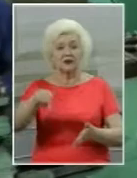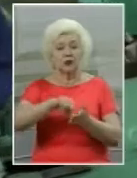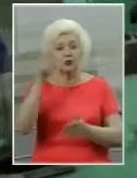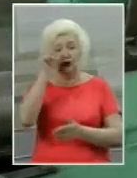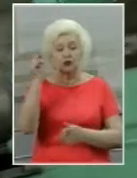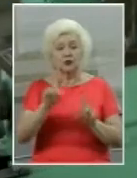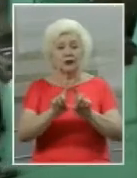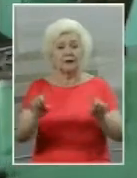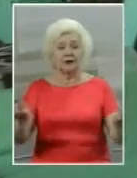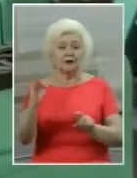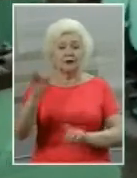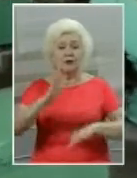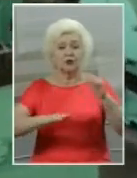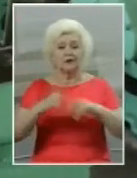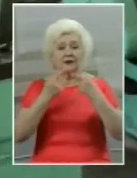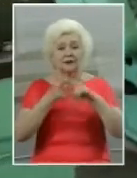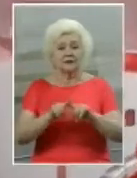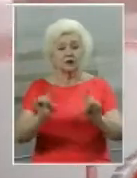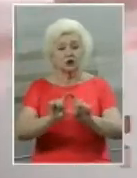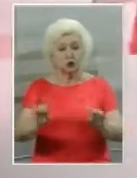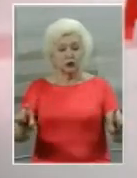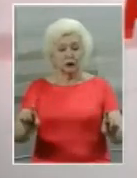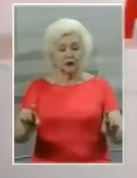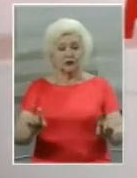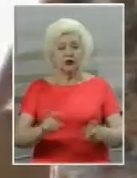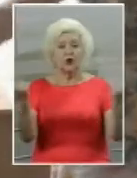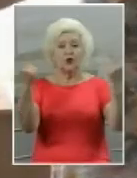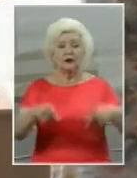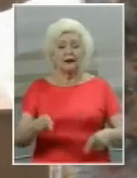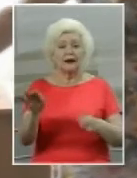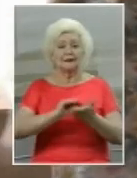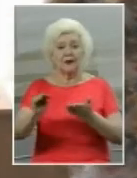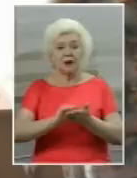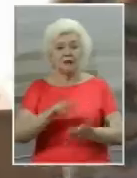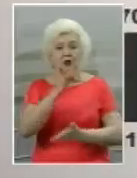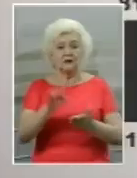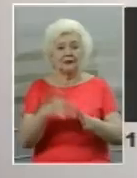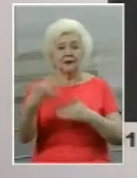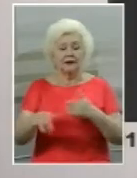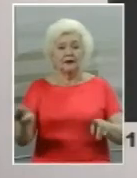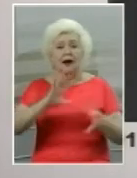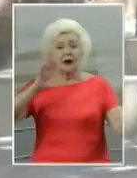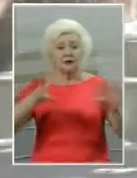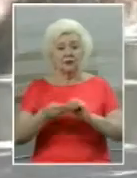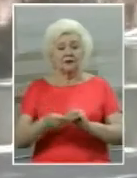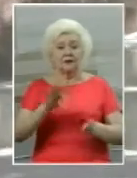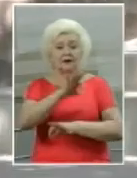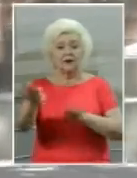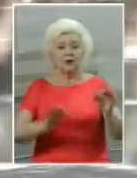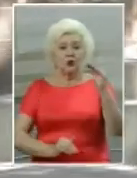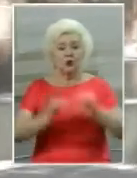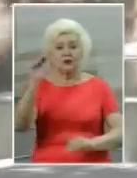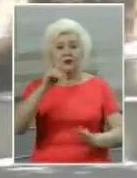студенти коледжів та професійно-технічних училищ. У кризовому медіа-центрі Херсона розказали про результати проєкту